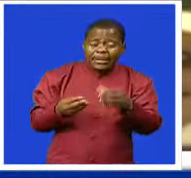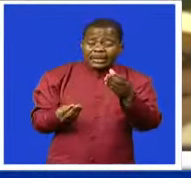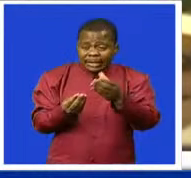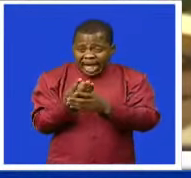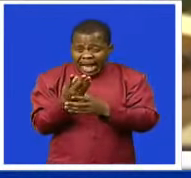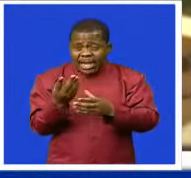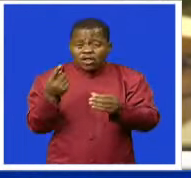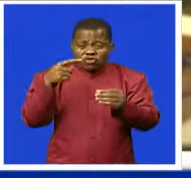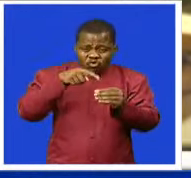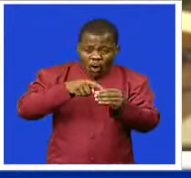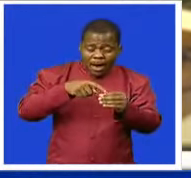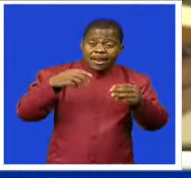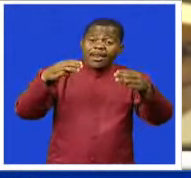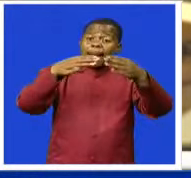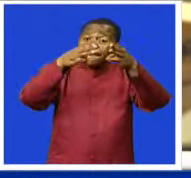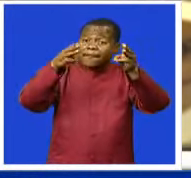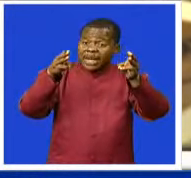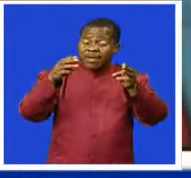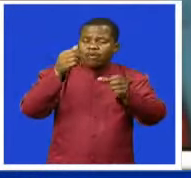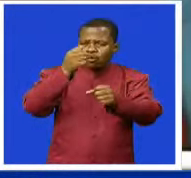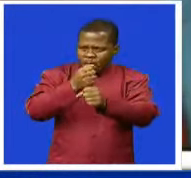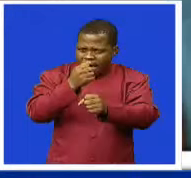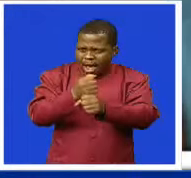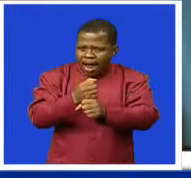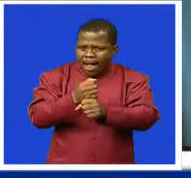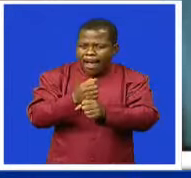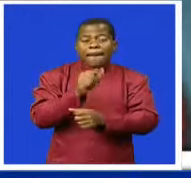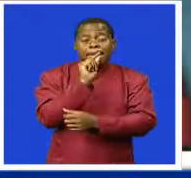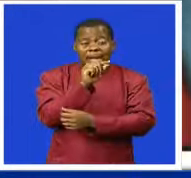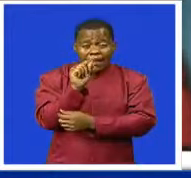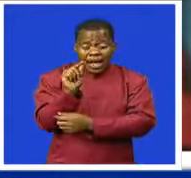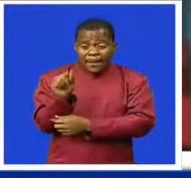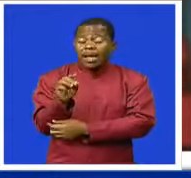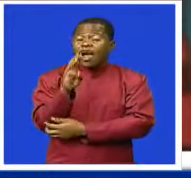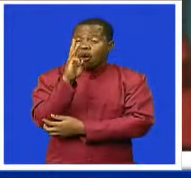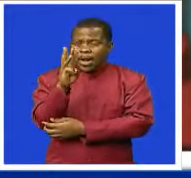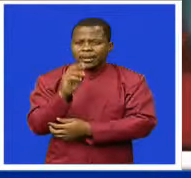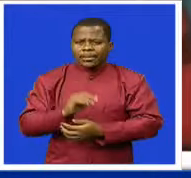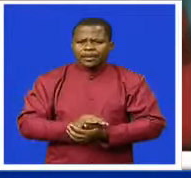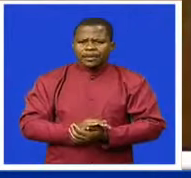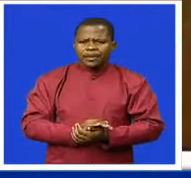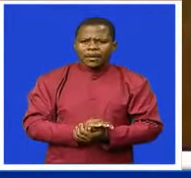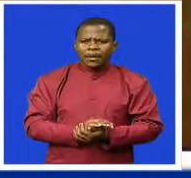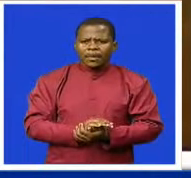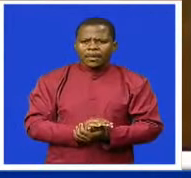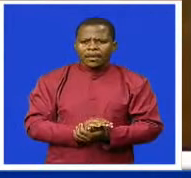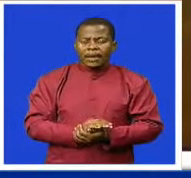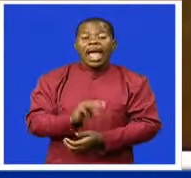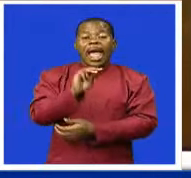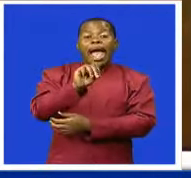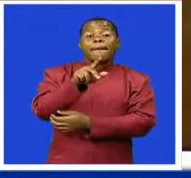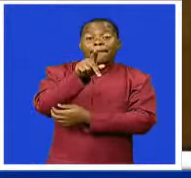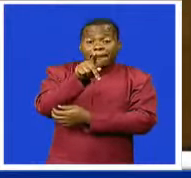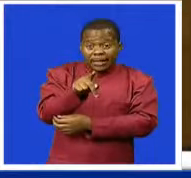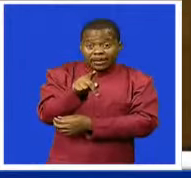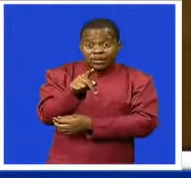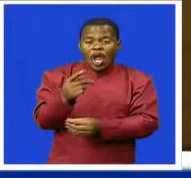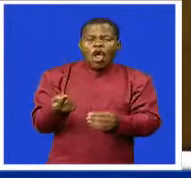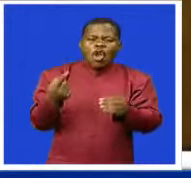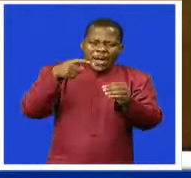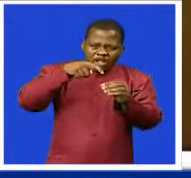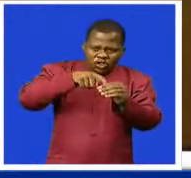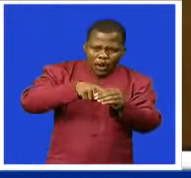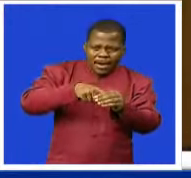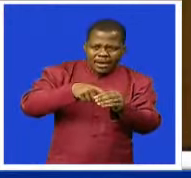labo labatawubuyela ngekulandzelana seyita ubalwa kusukela nababekwa noma